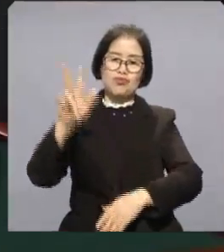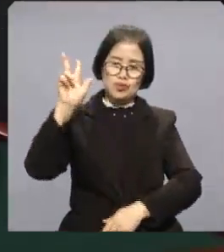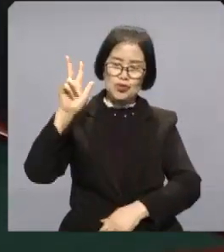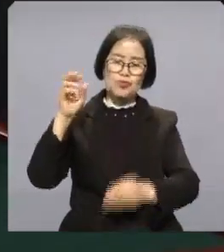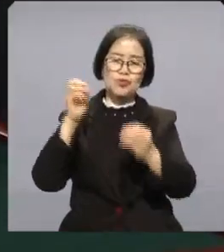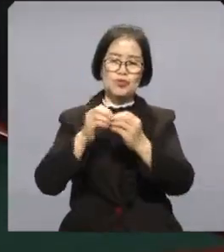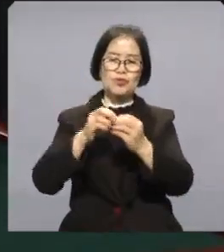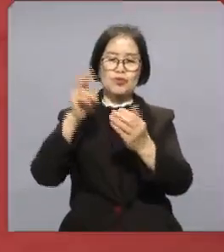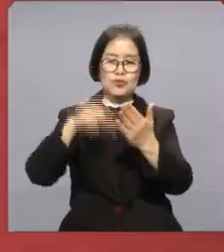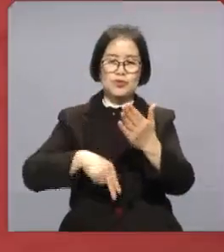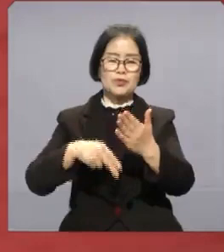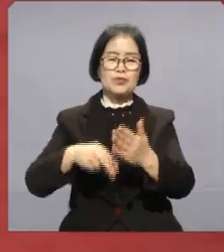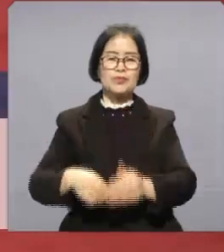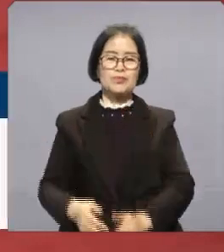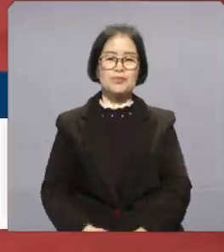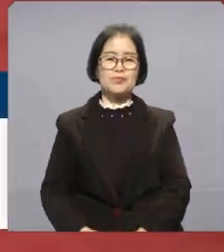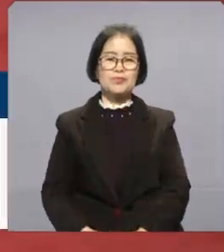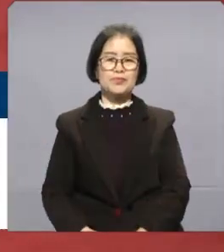낭독해했습니다